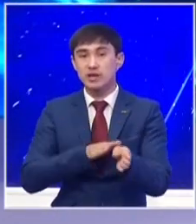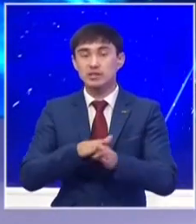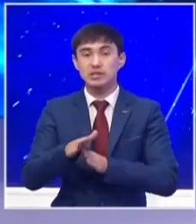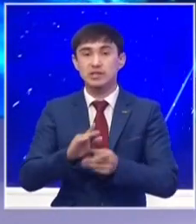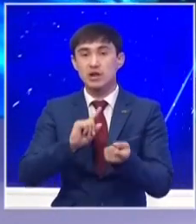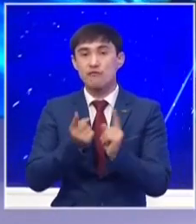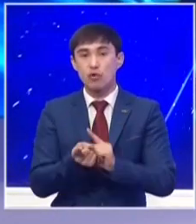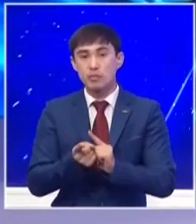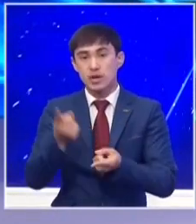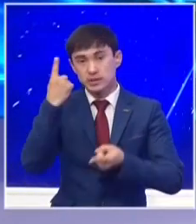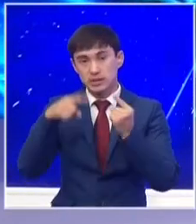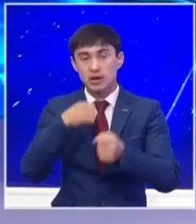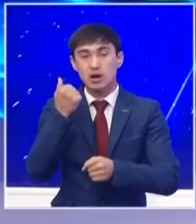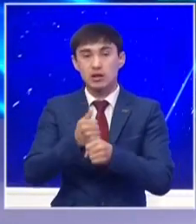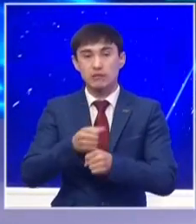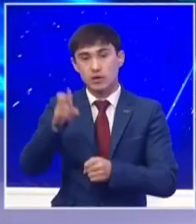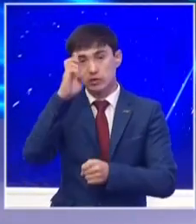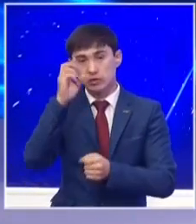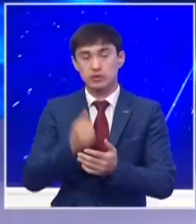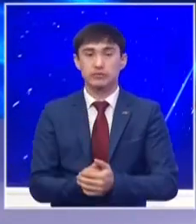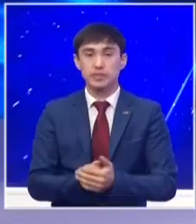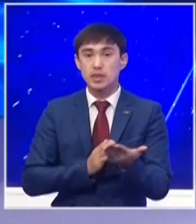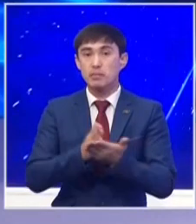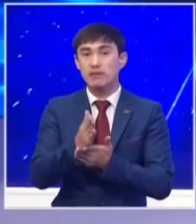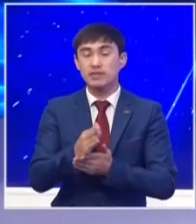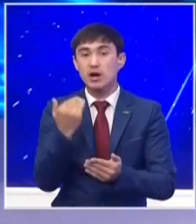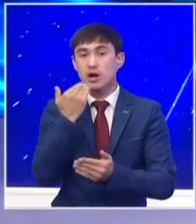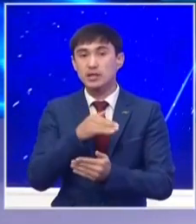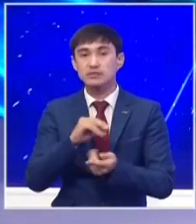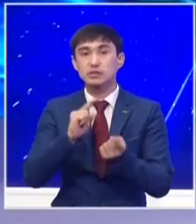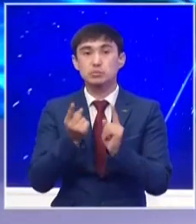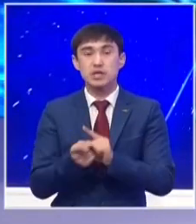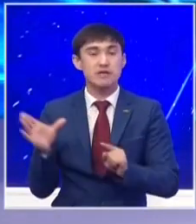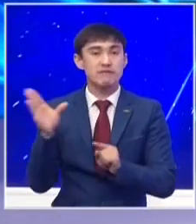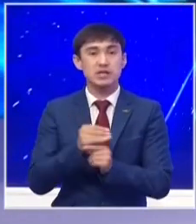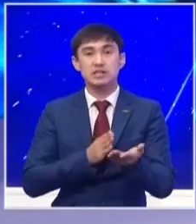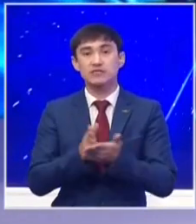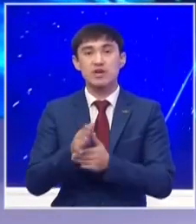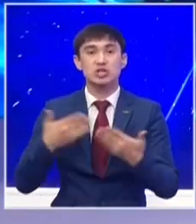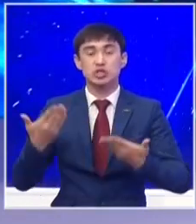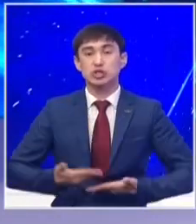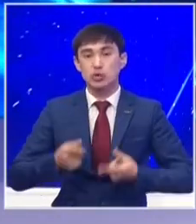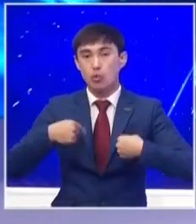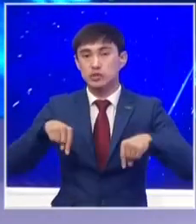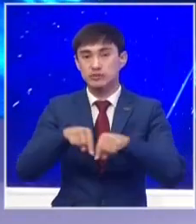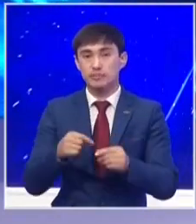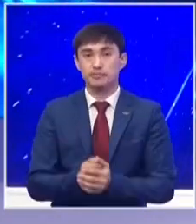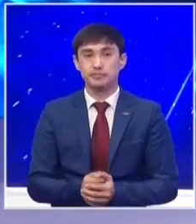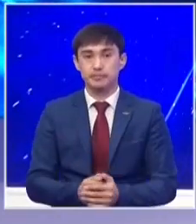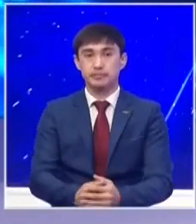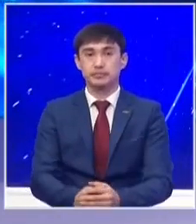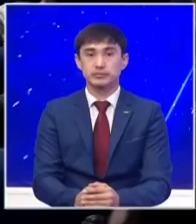эффективной реализации реформ и инициатив главы государства, направленных на качественные изменения во всех сферах жизни общества.